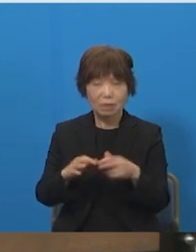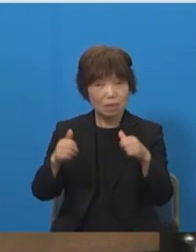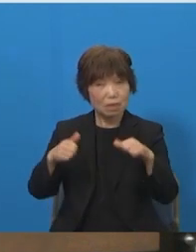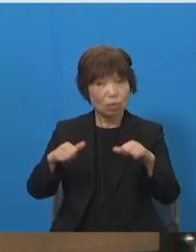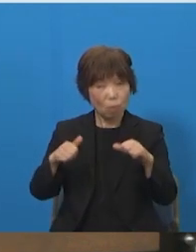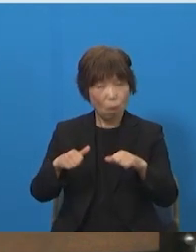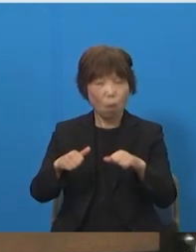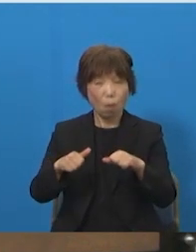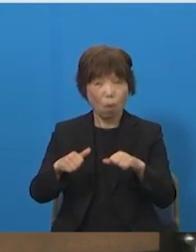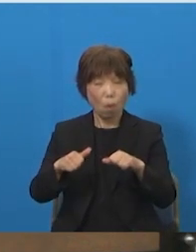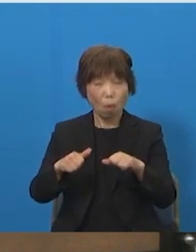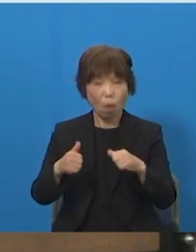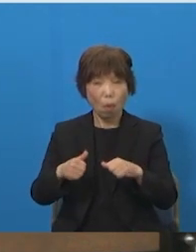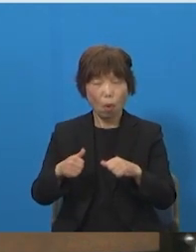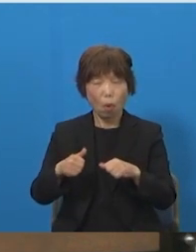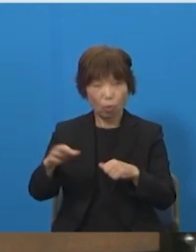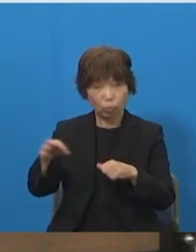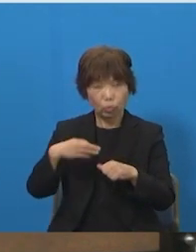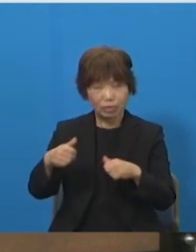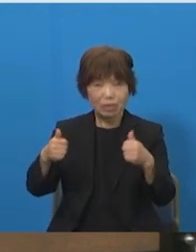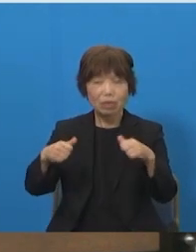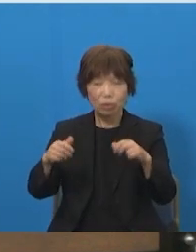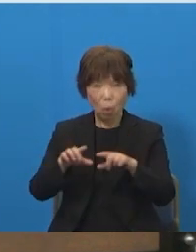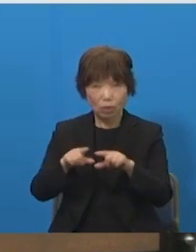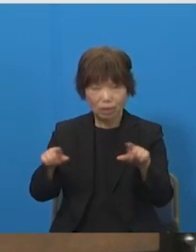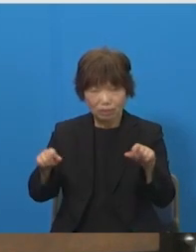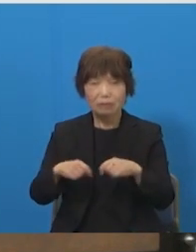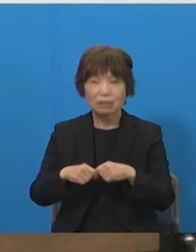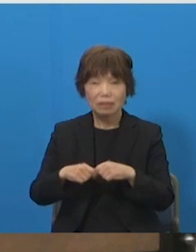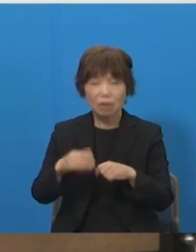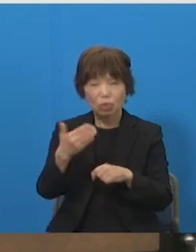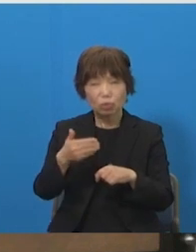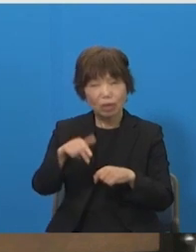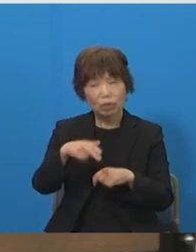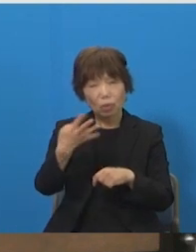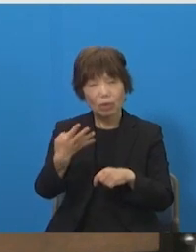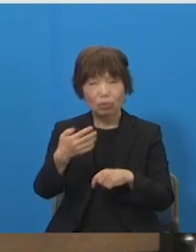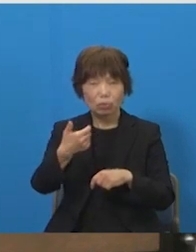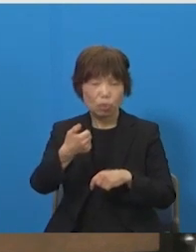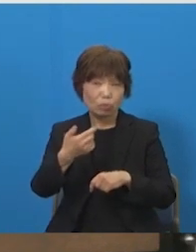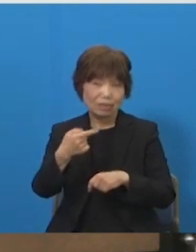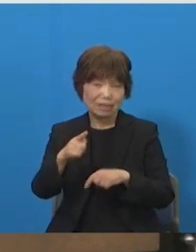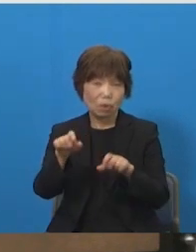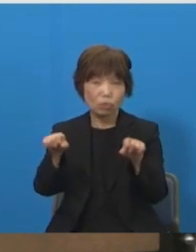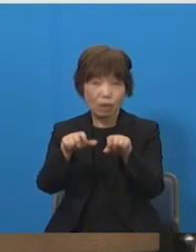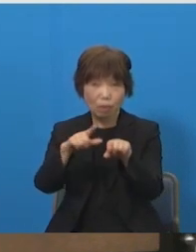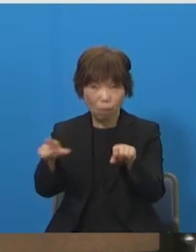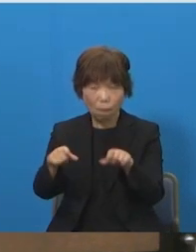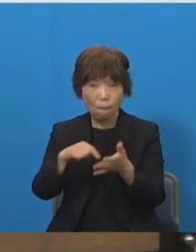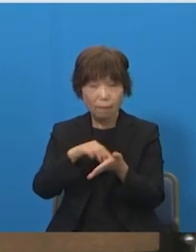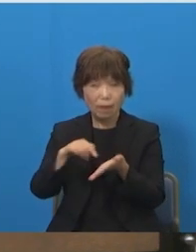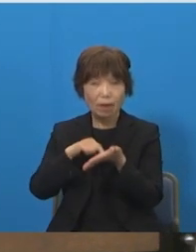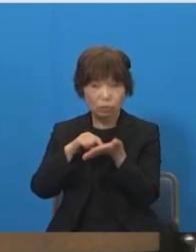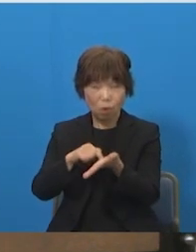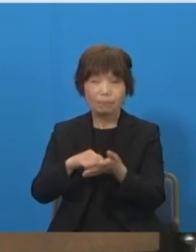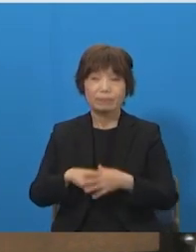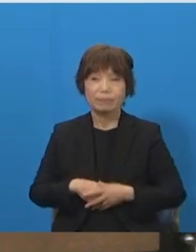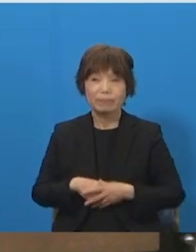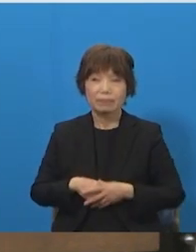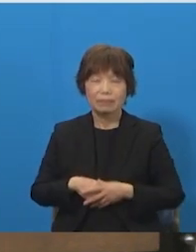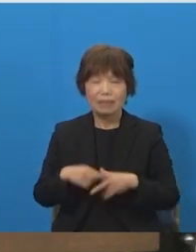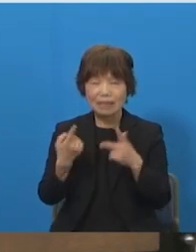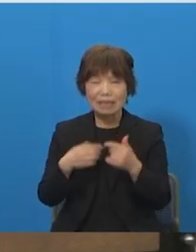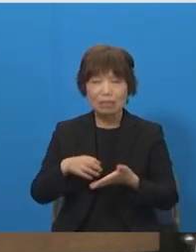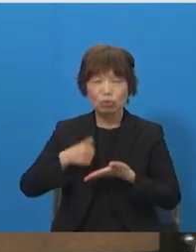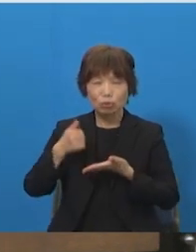とし、一般会計は9541億円を計上しました。一般実質財